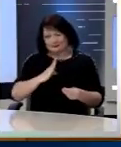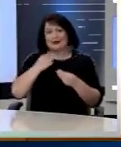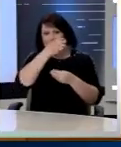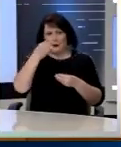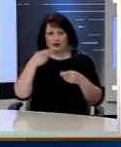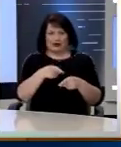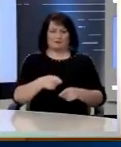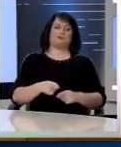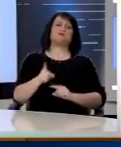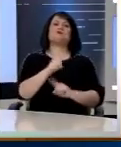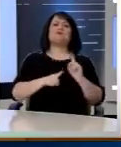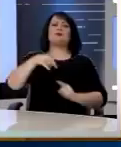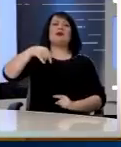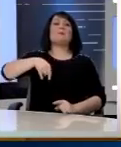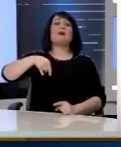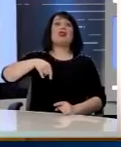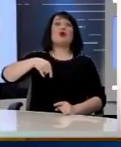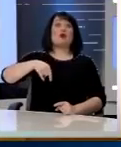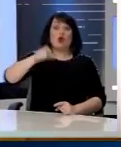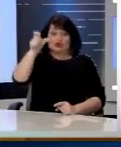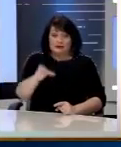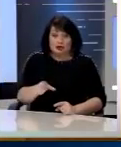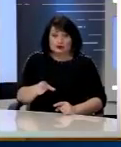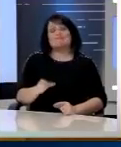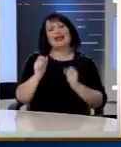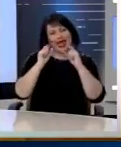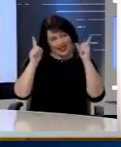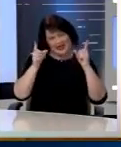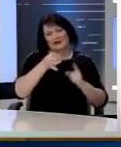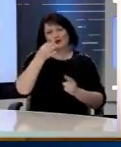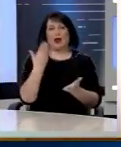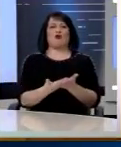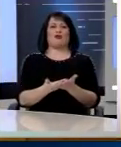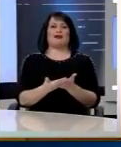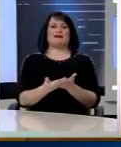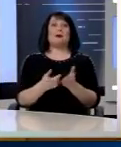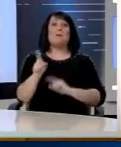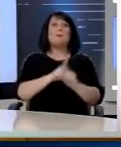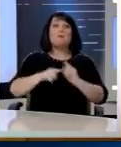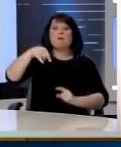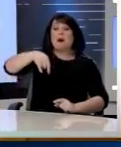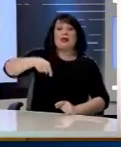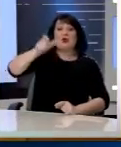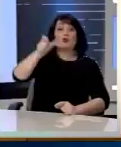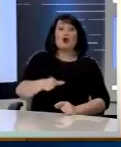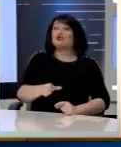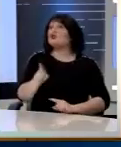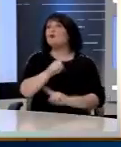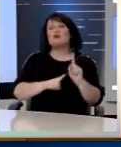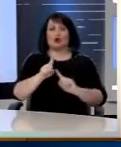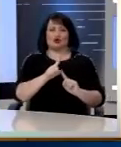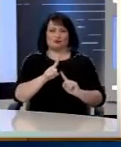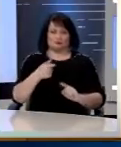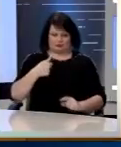Παπαδόπουλο, σας έχω μια πολύ μεγάλη έκπληξη. Για να σας αποδείξω ακριβώς ποιος ήταν ο Παπαδόπουλος.